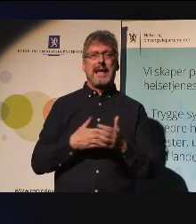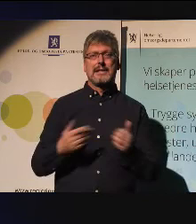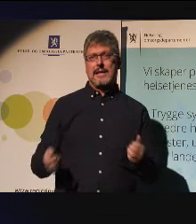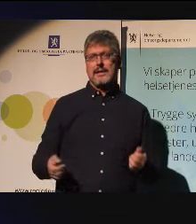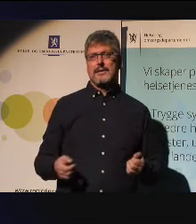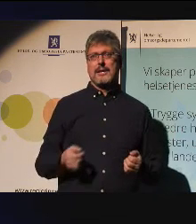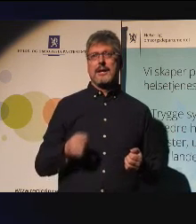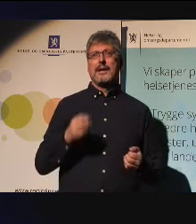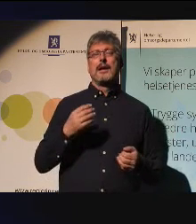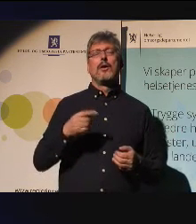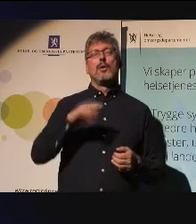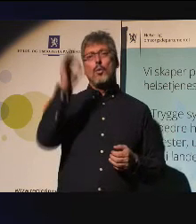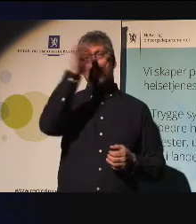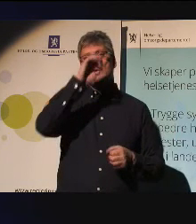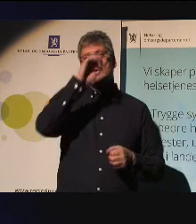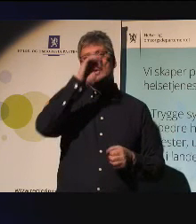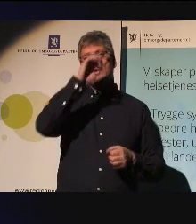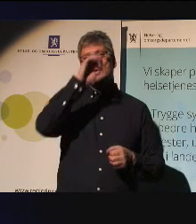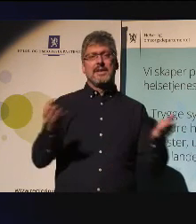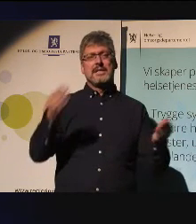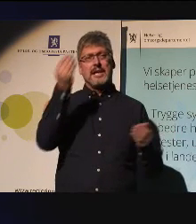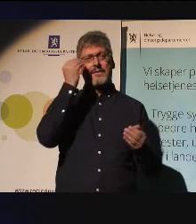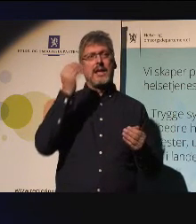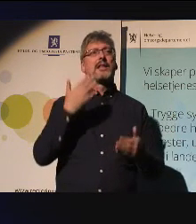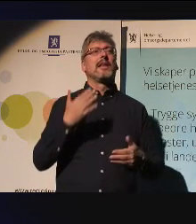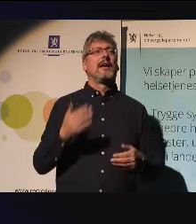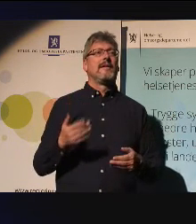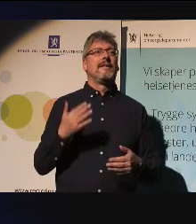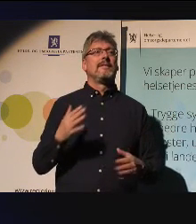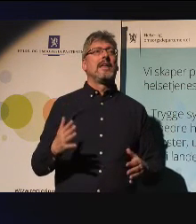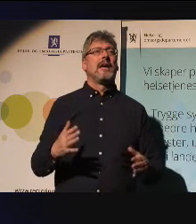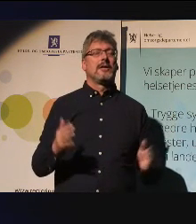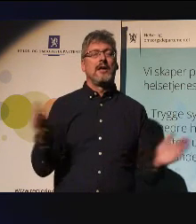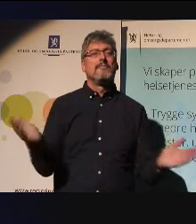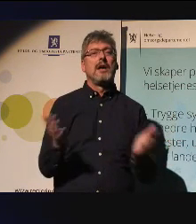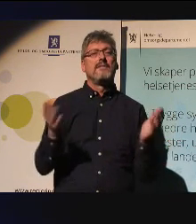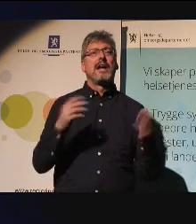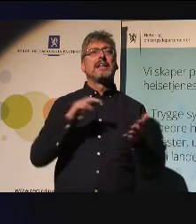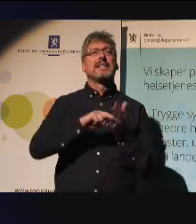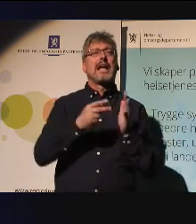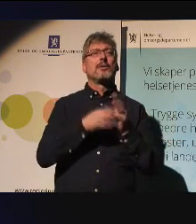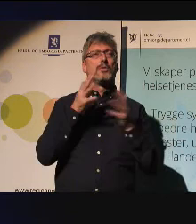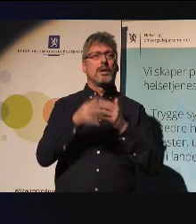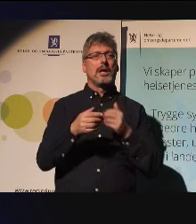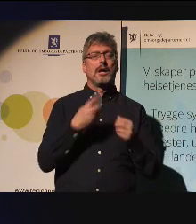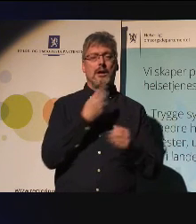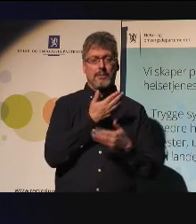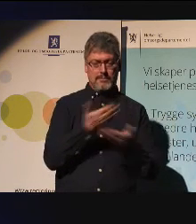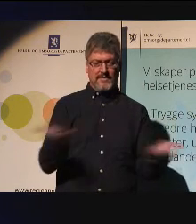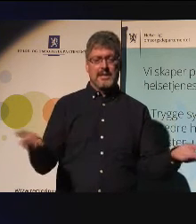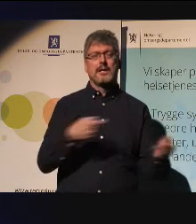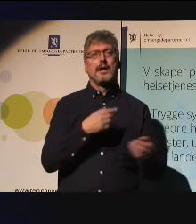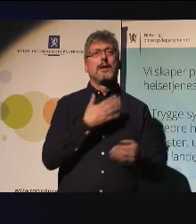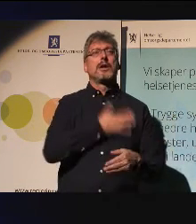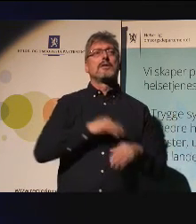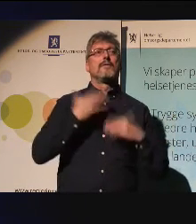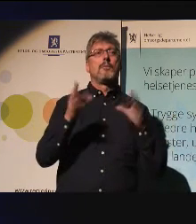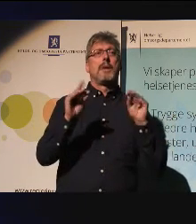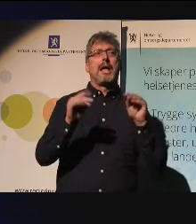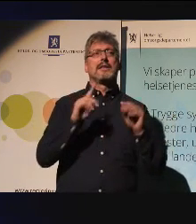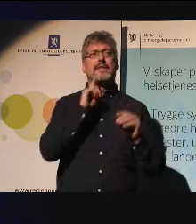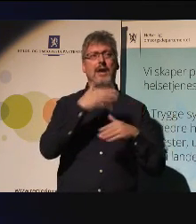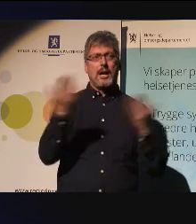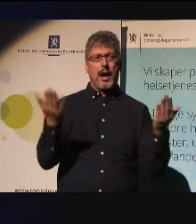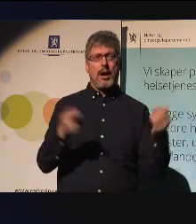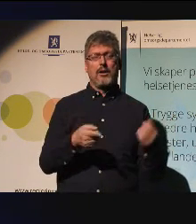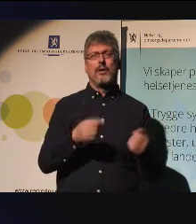Erfaringen fra Oslo kommune viser at velferdsteknologi bidrar til at pasienten får en bedre hverdag og at helsepersonell får mer